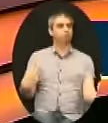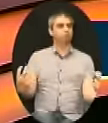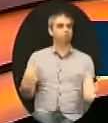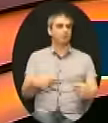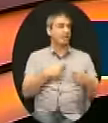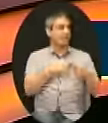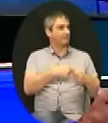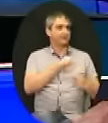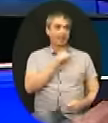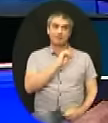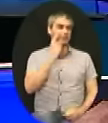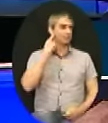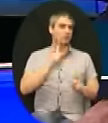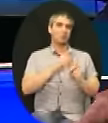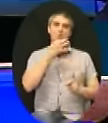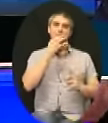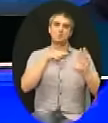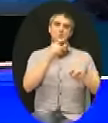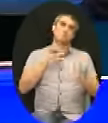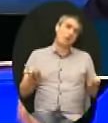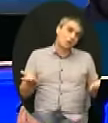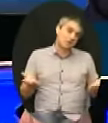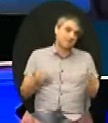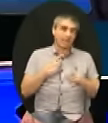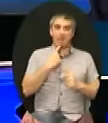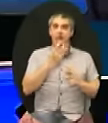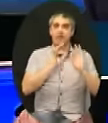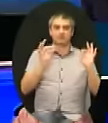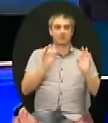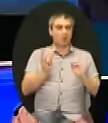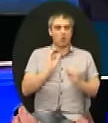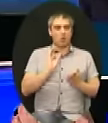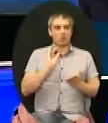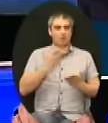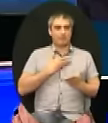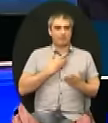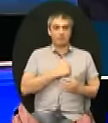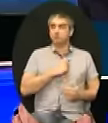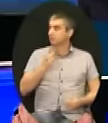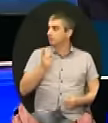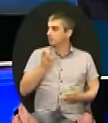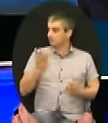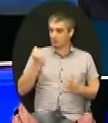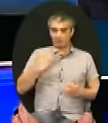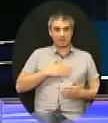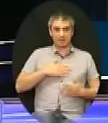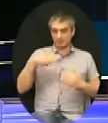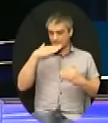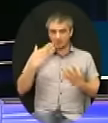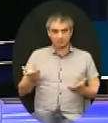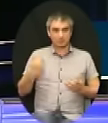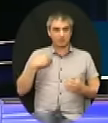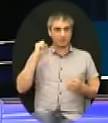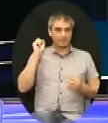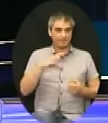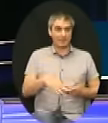הכנסת אראל מרגלית, זה נשמע לי כמו נאום הבחירות שלך, לפחות ההכרזה שעוד טרם קיבלנו כאן, לצערי הרב. תשמע, הוצאת אותי בחג מהמצות, באתי